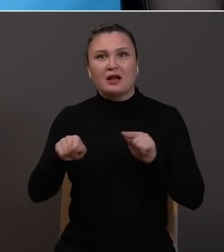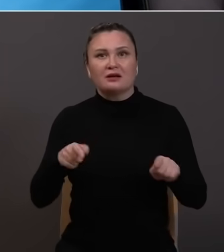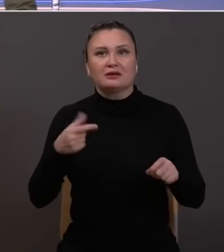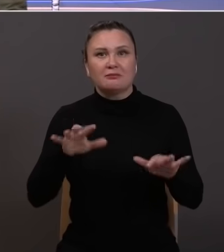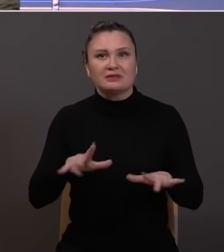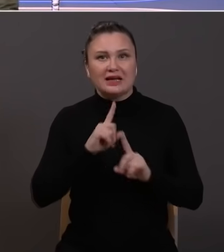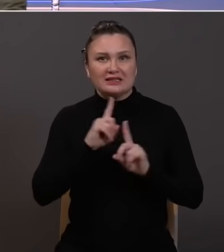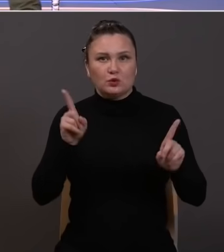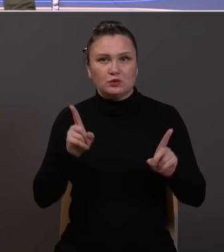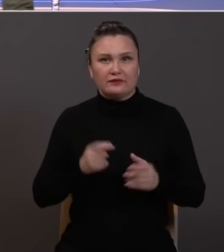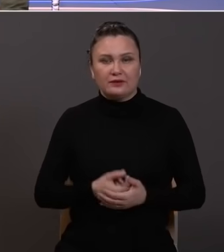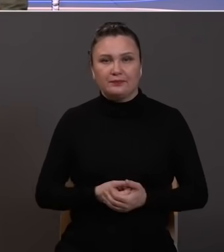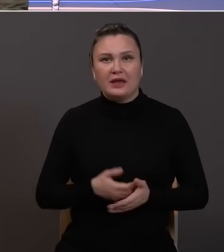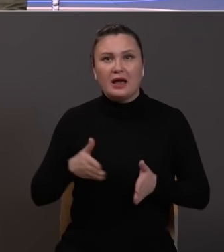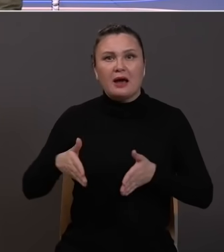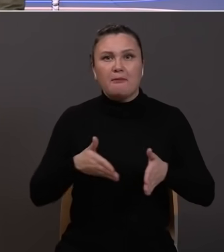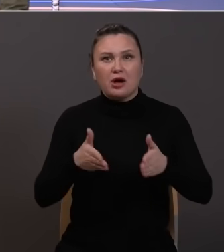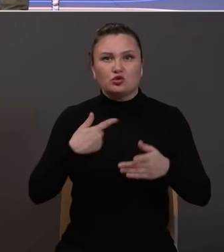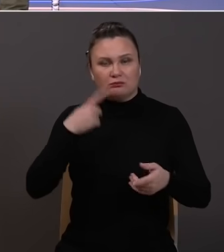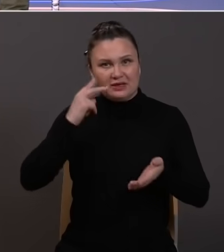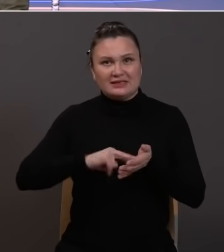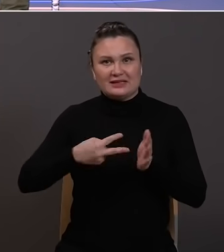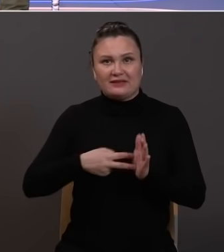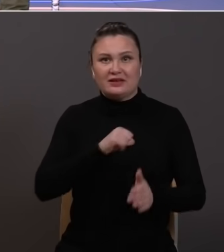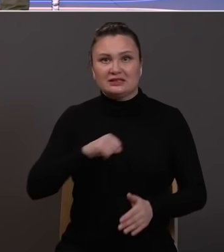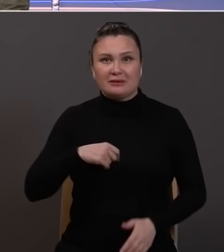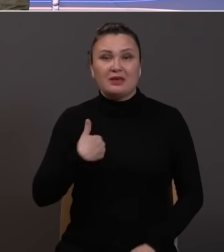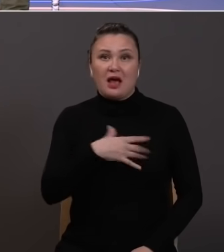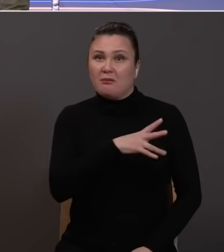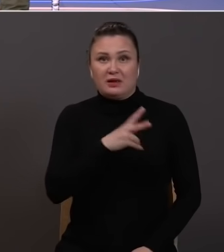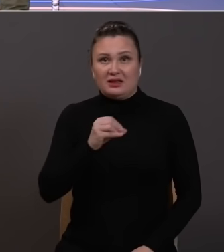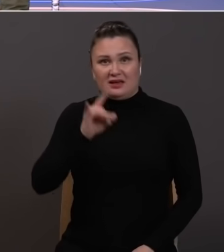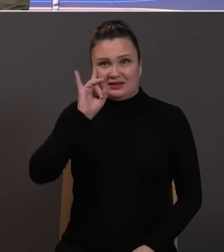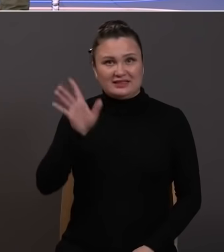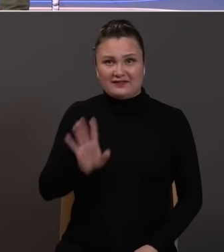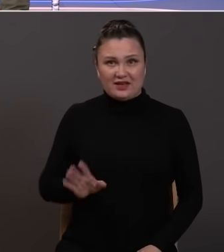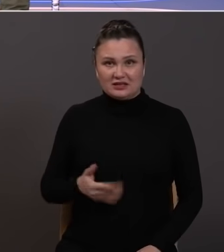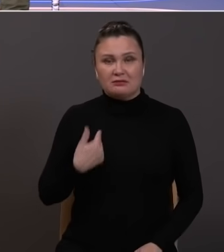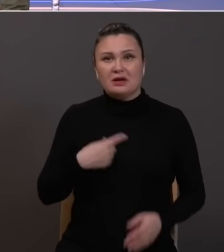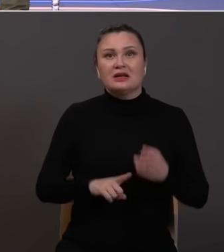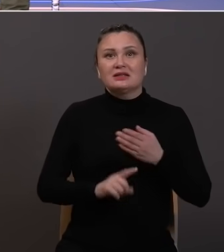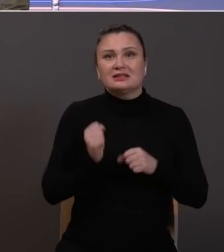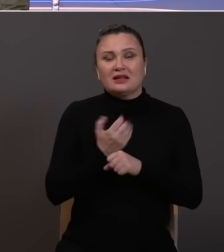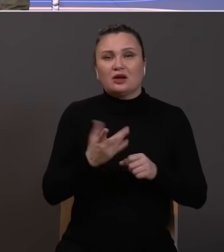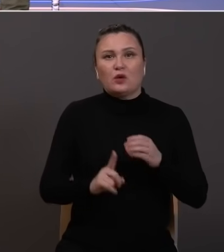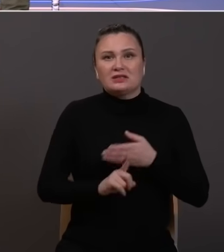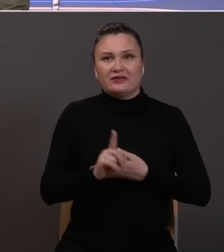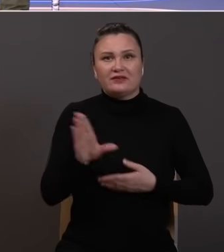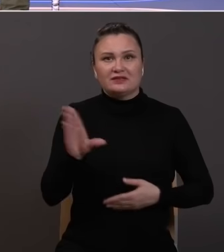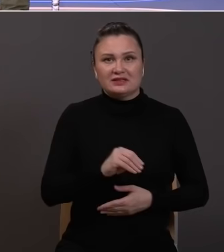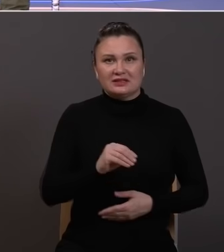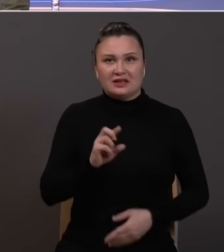Нет, эксклюзивно. Маршрут мы составляли сами, но так как я был не блогер, то мы сделали некую эстафету. Все